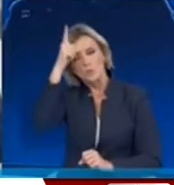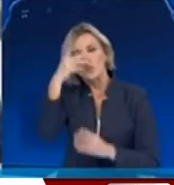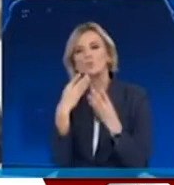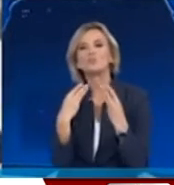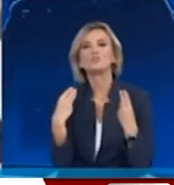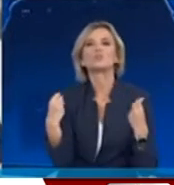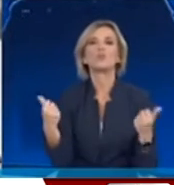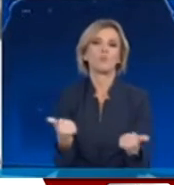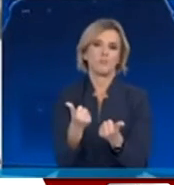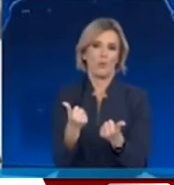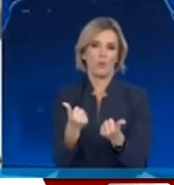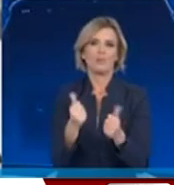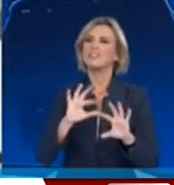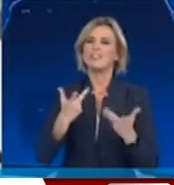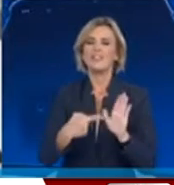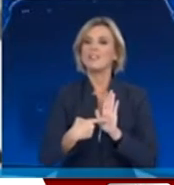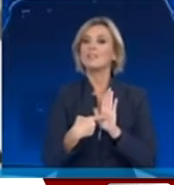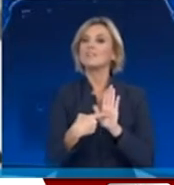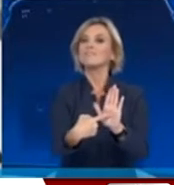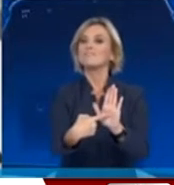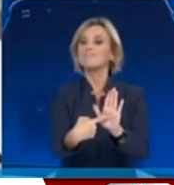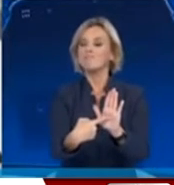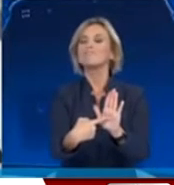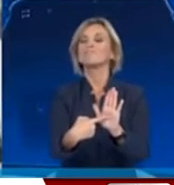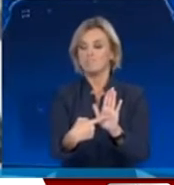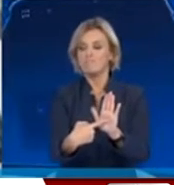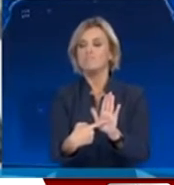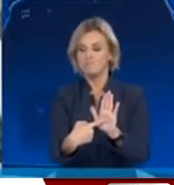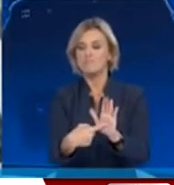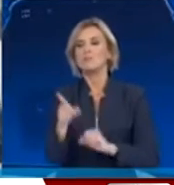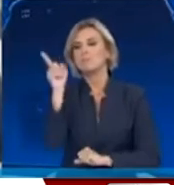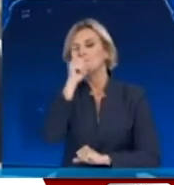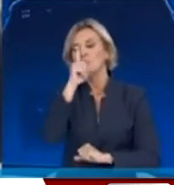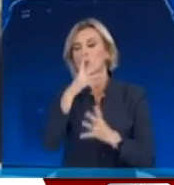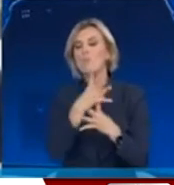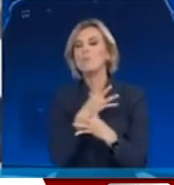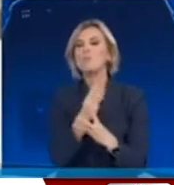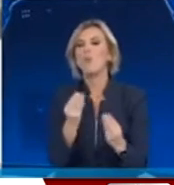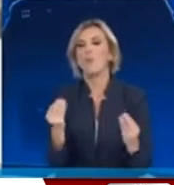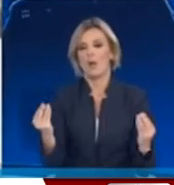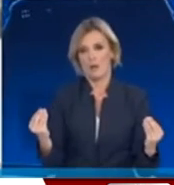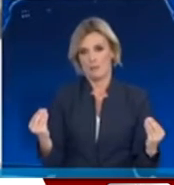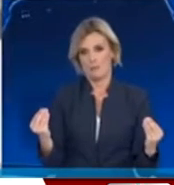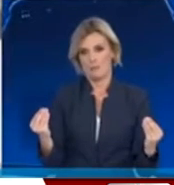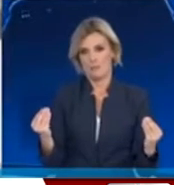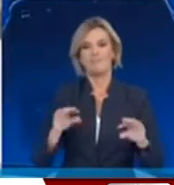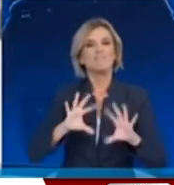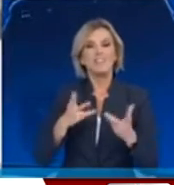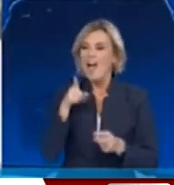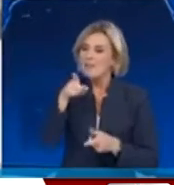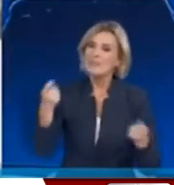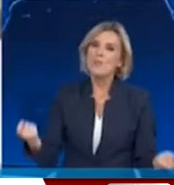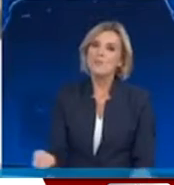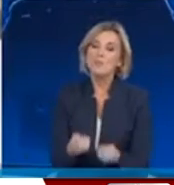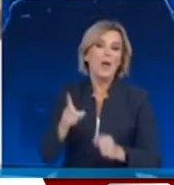δεν βεβαιώνουν συχνά την ειλικρίνεια των προθέσεών της. Με ενέργειες δηλαδή που είναι αντίθετες